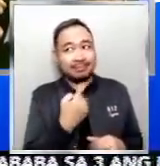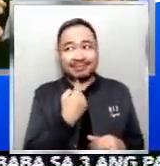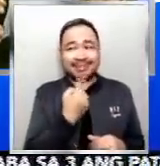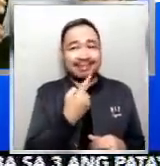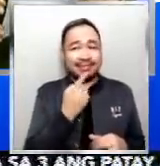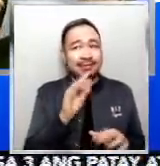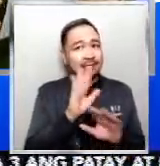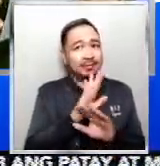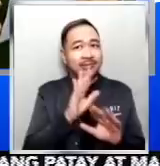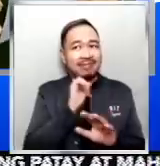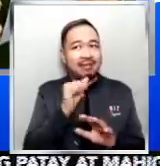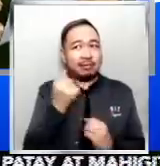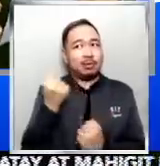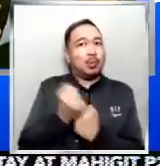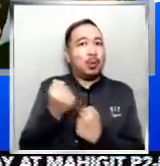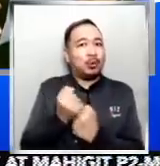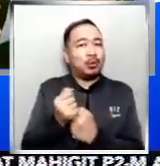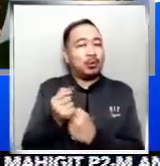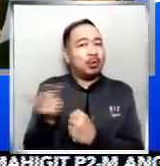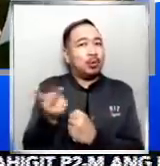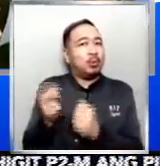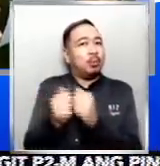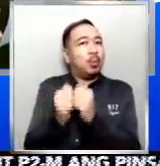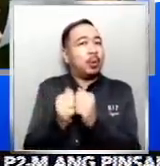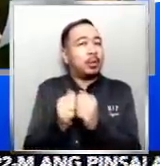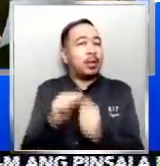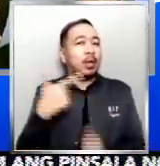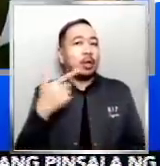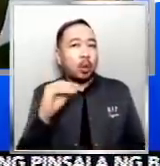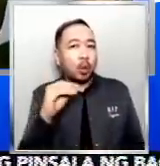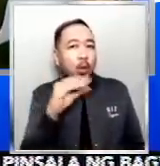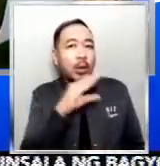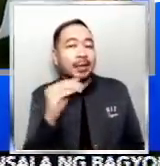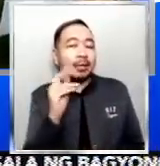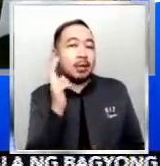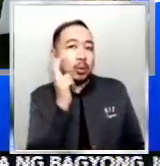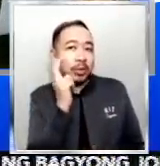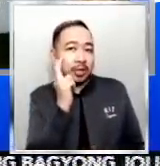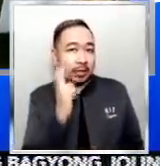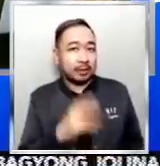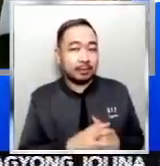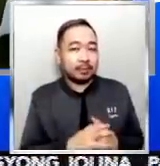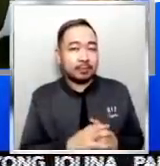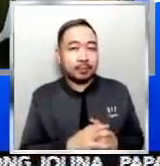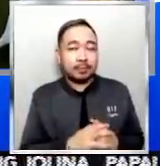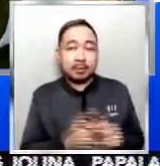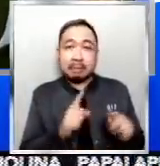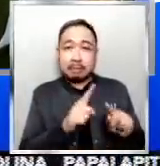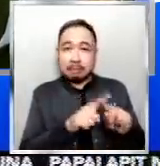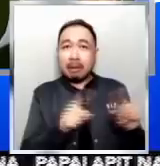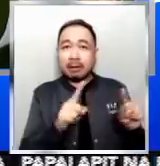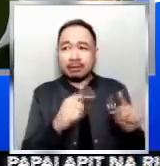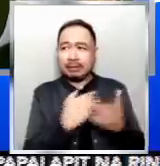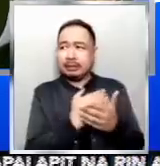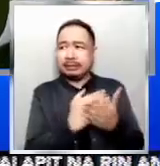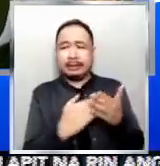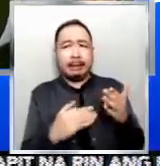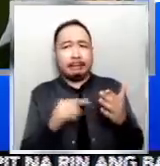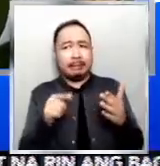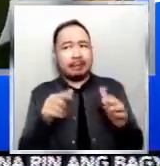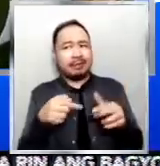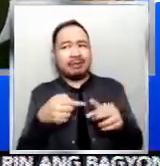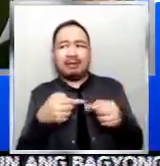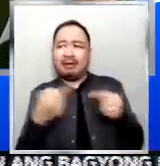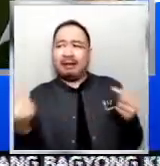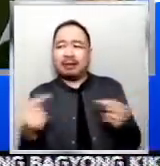tambalang Bongo at Rodrigo Duterte. Pero iba ang hinala ng ilang miyembro ng kabilang paksyon ng BTP